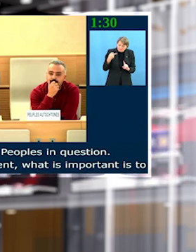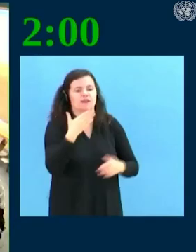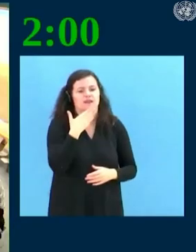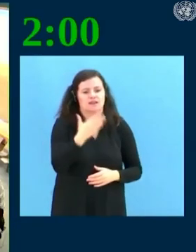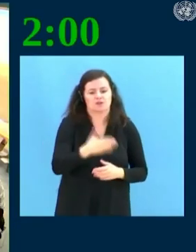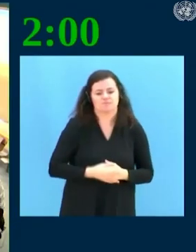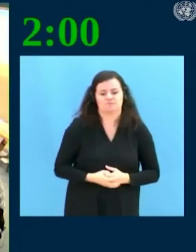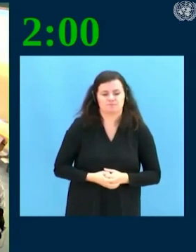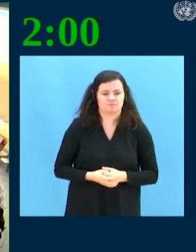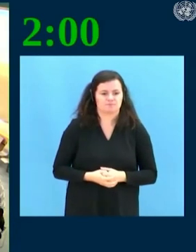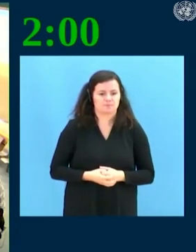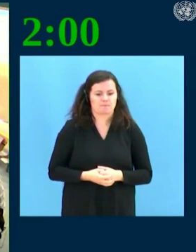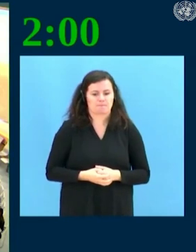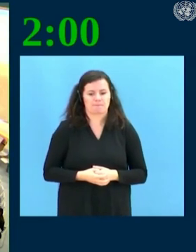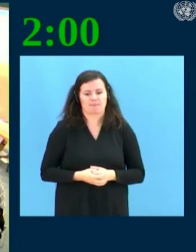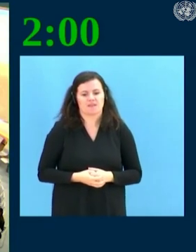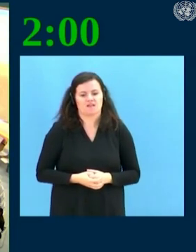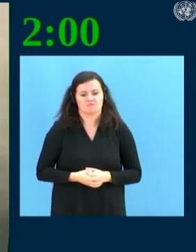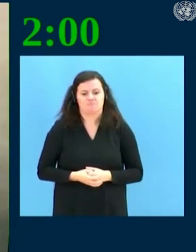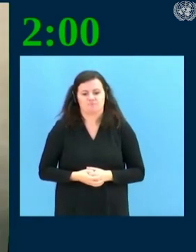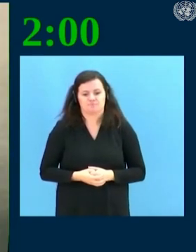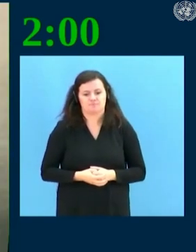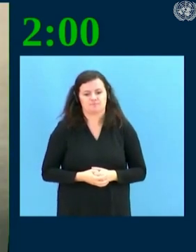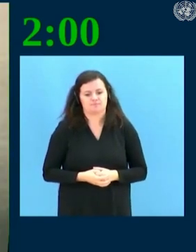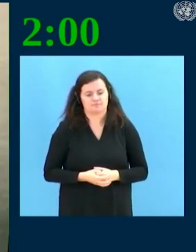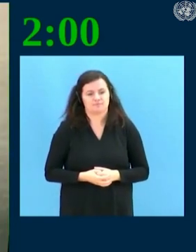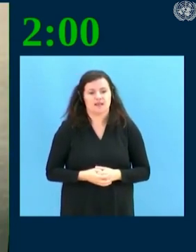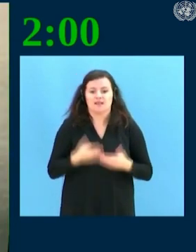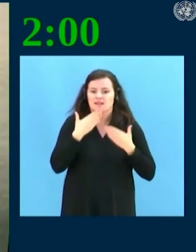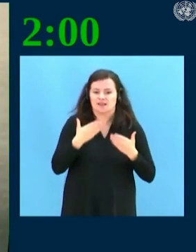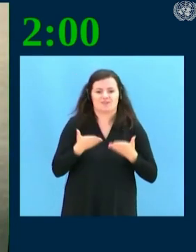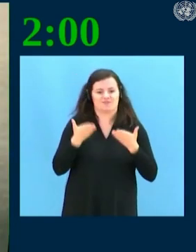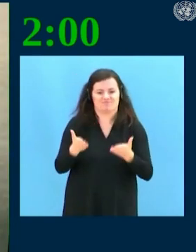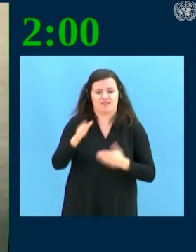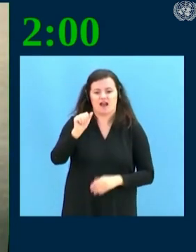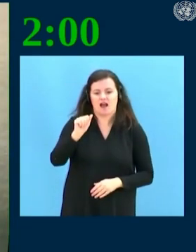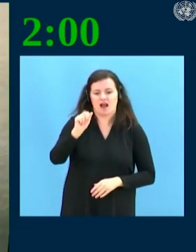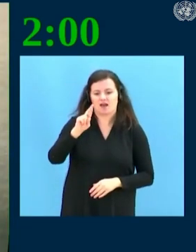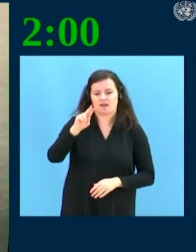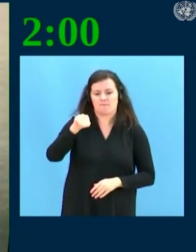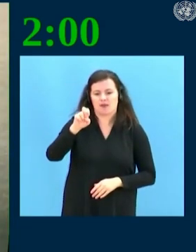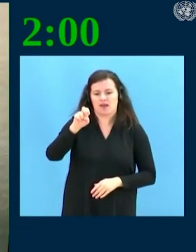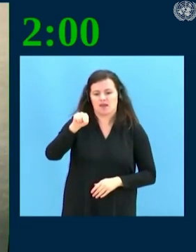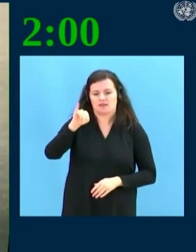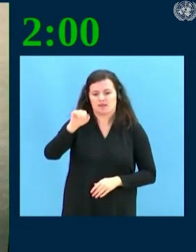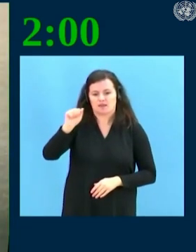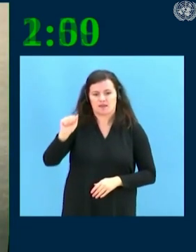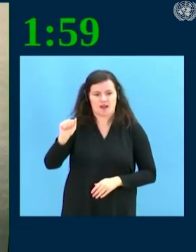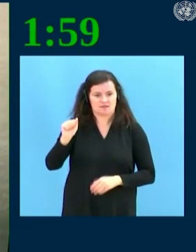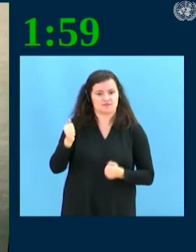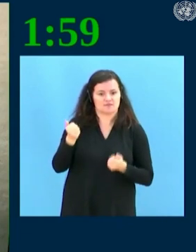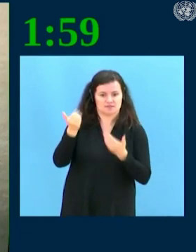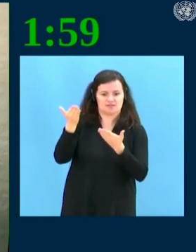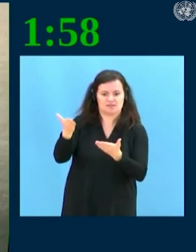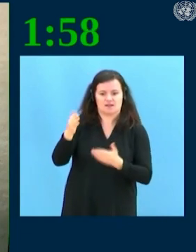bağlıdır konsey kongre parlamento Meclis Hükümet Önemli olan halkın önceden özgür